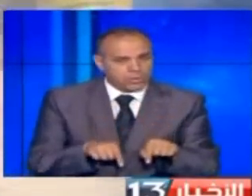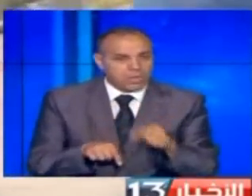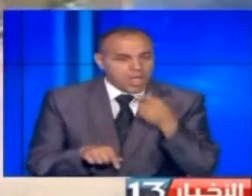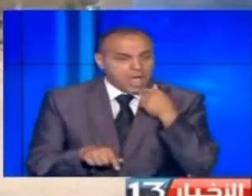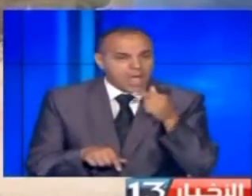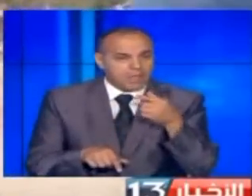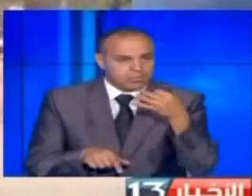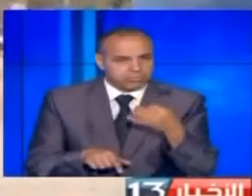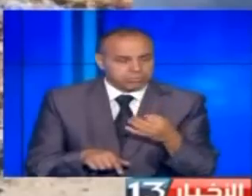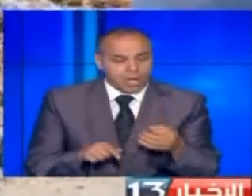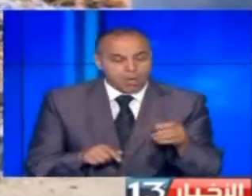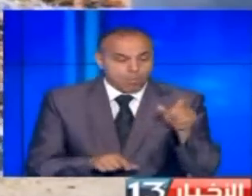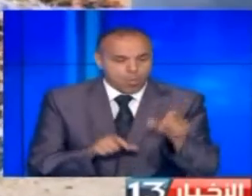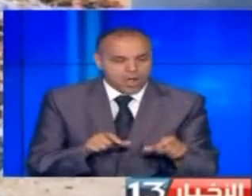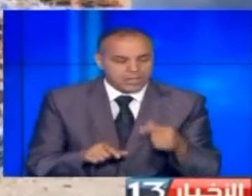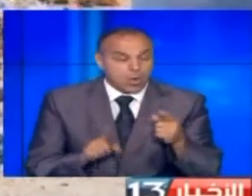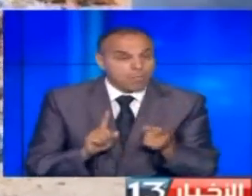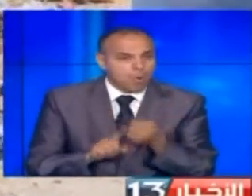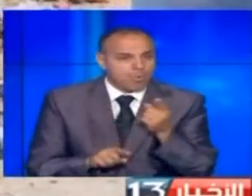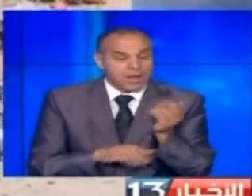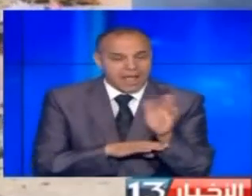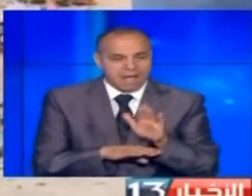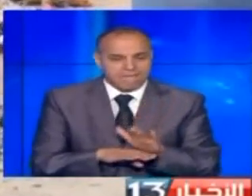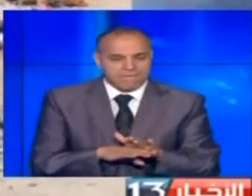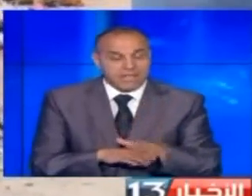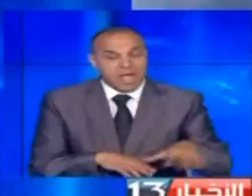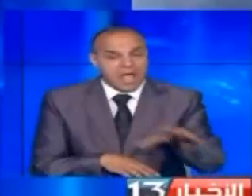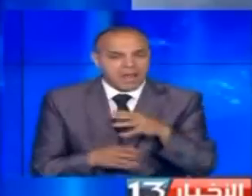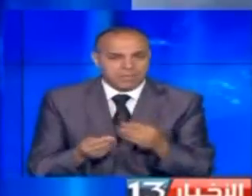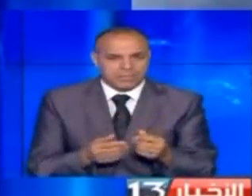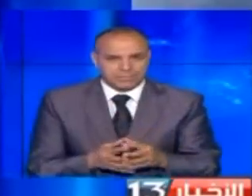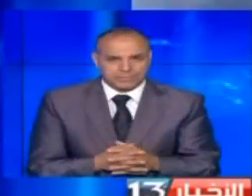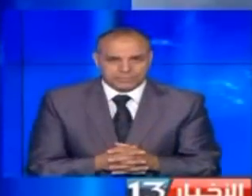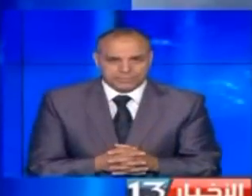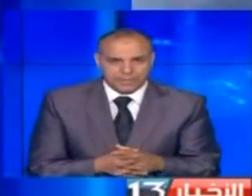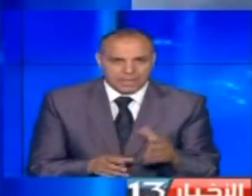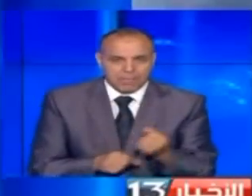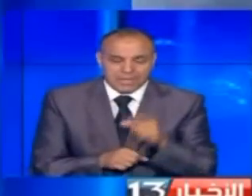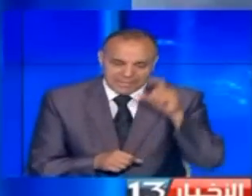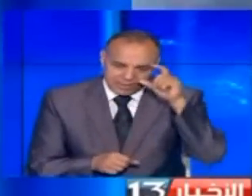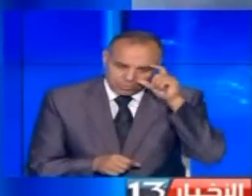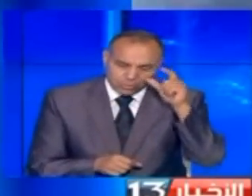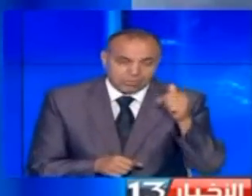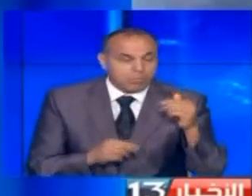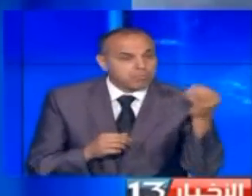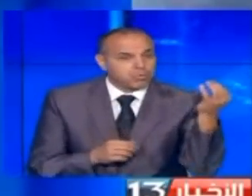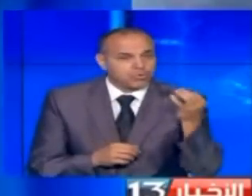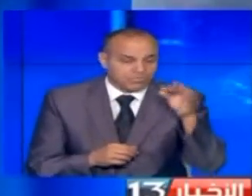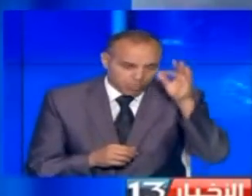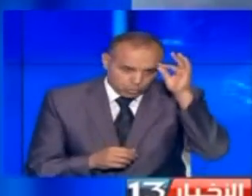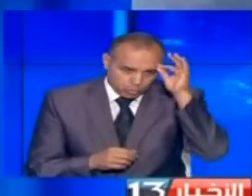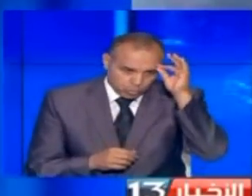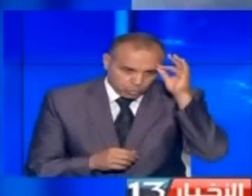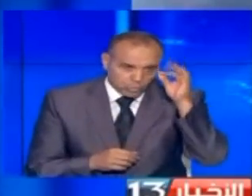يبقى وعي المواطن الحلقة الأهم في الحفاظ على البيئة. حققت سيدي بوزيد أعلى نسبة وطنية